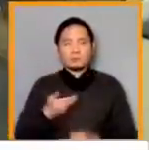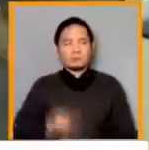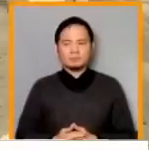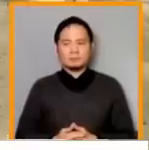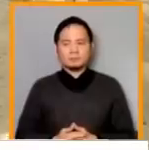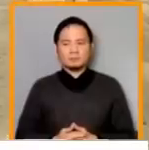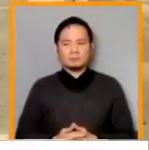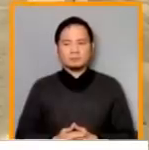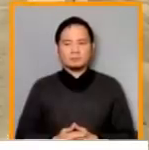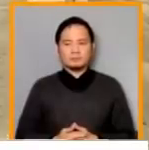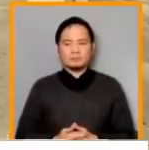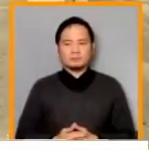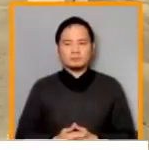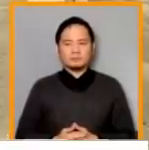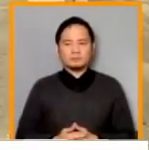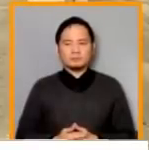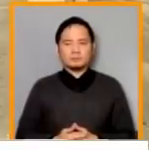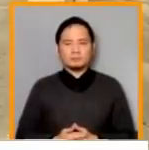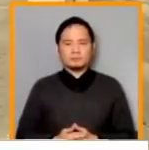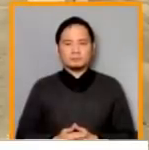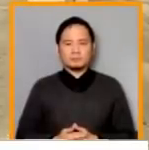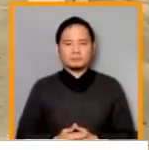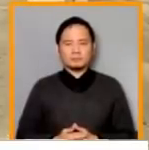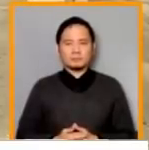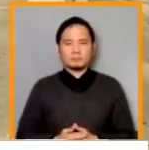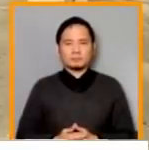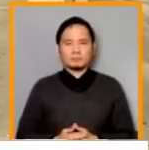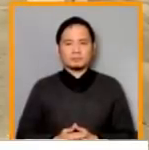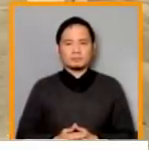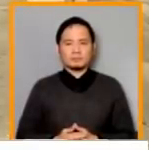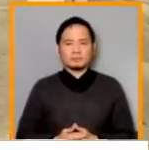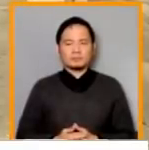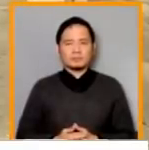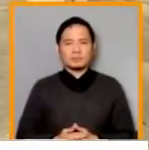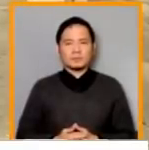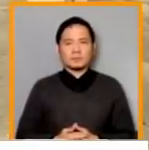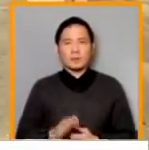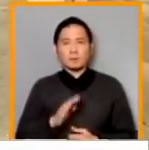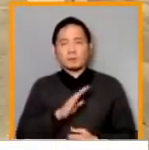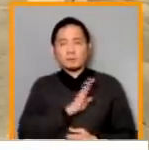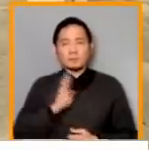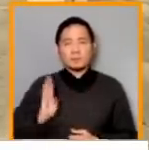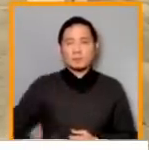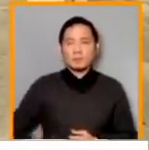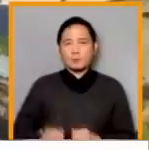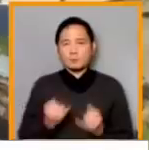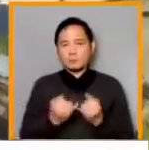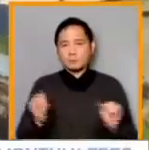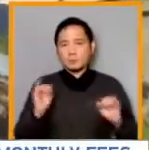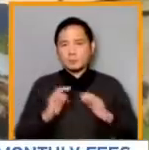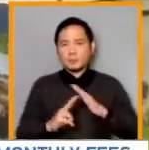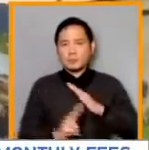Pilipino. Pwede na pong madaanan ng mga motorista ang Binondo Intramuros Bridge matapos po itong buksan kahapon.